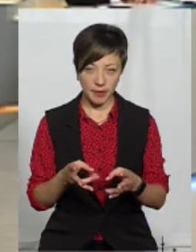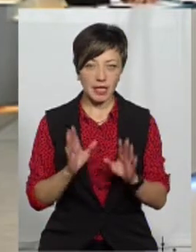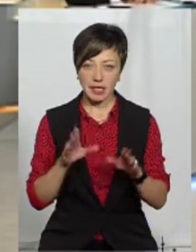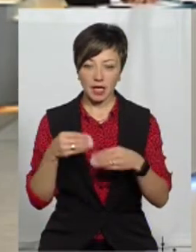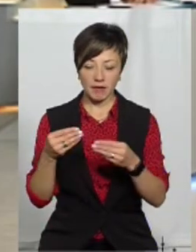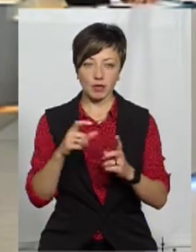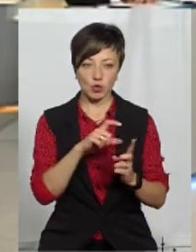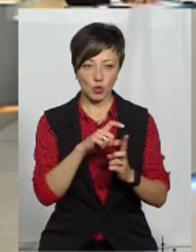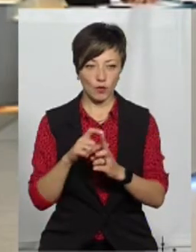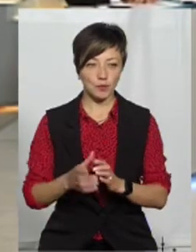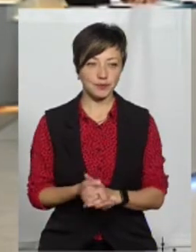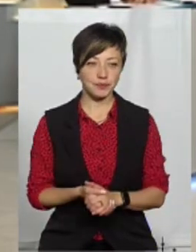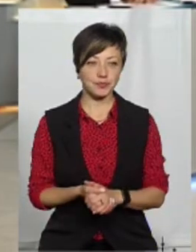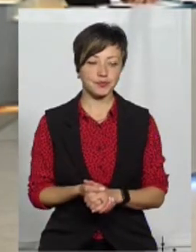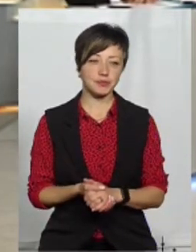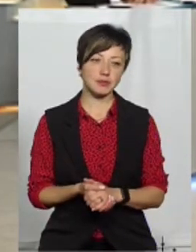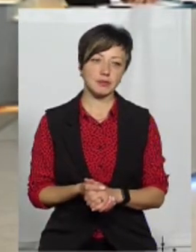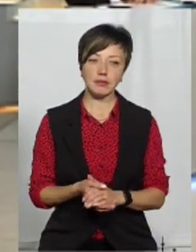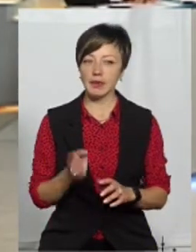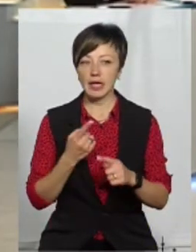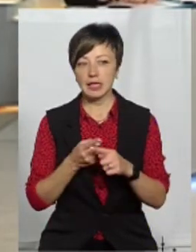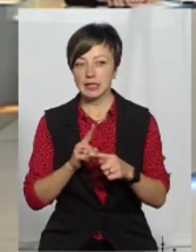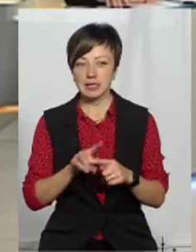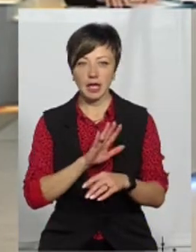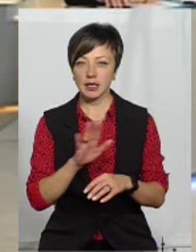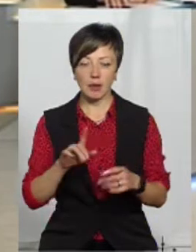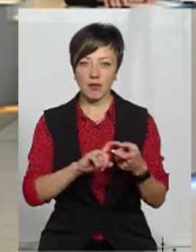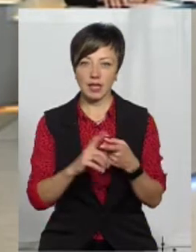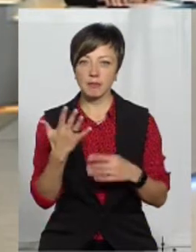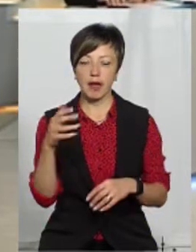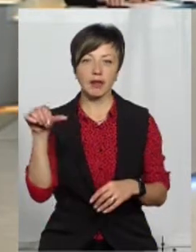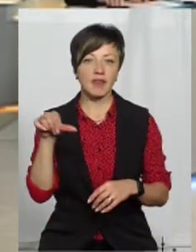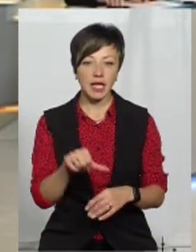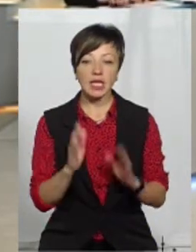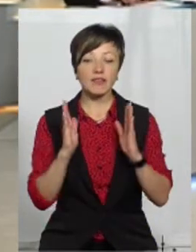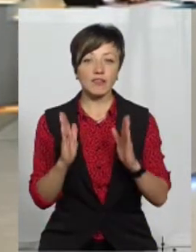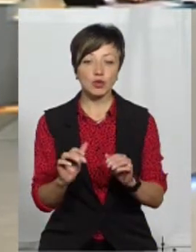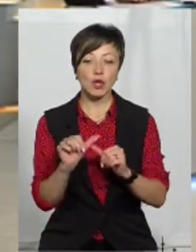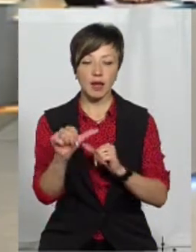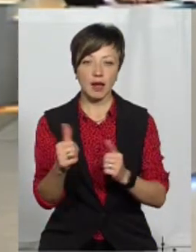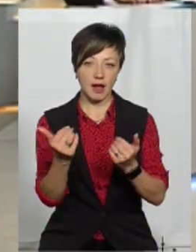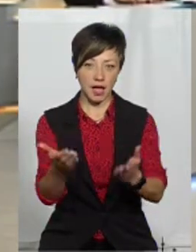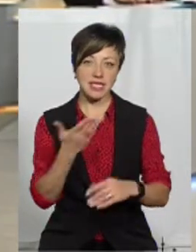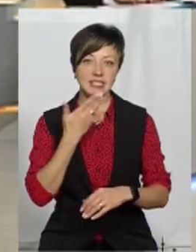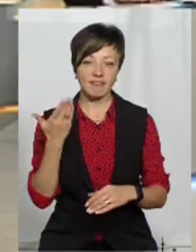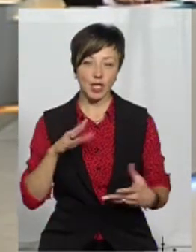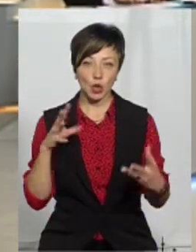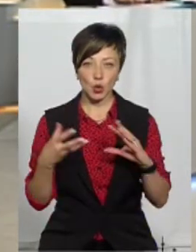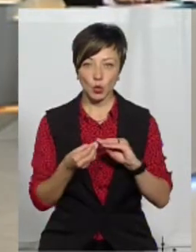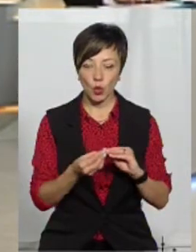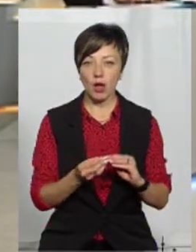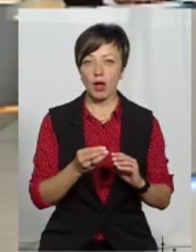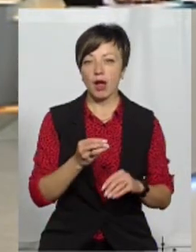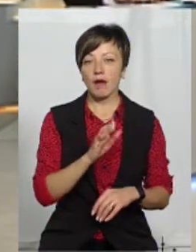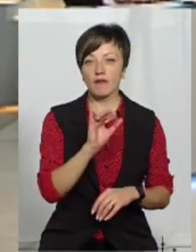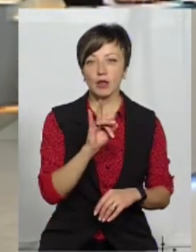я надаватиму слово. Але це не стосуватиметься перших 5 хвилин, тому що вони виключно для звіту Віктора Худняка.